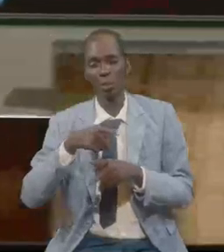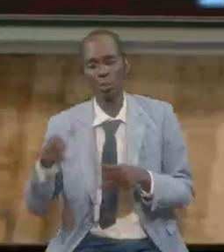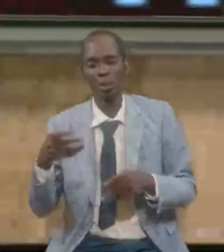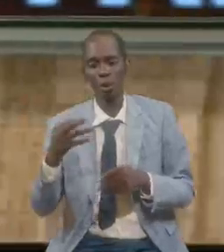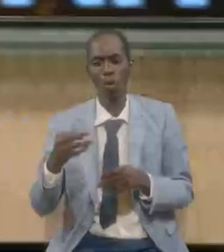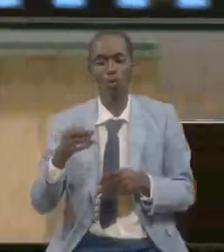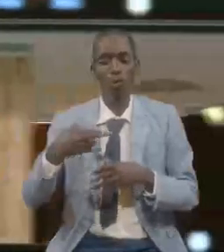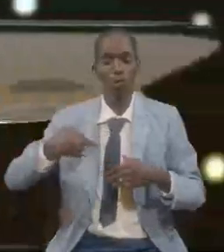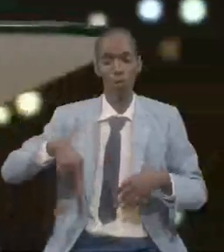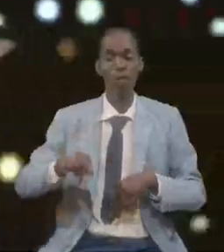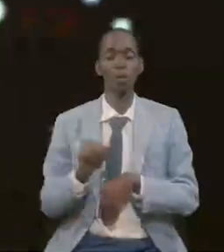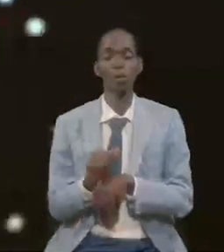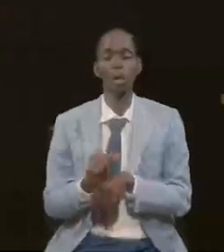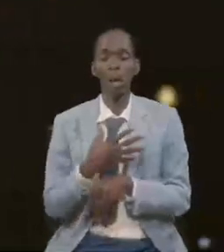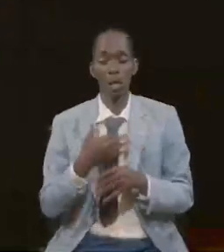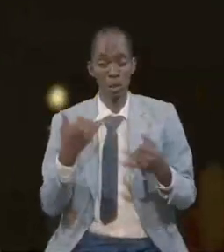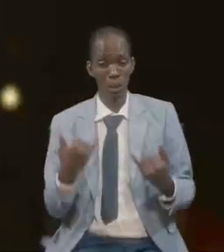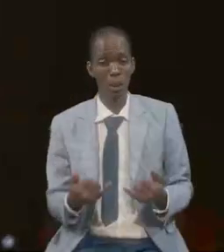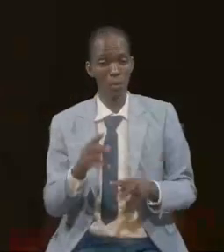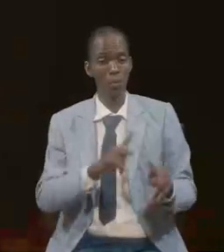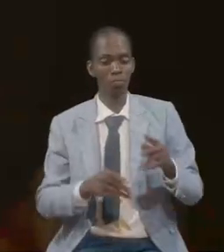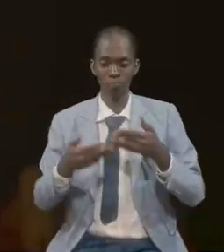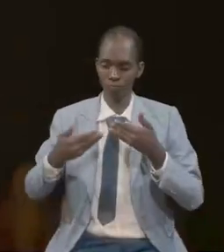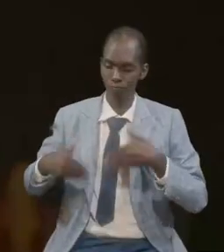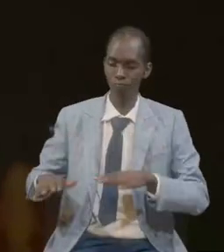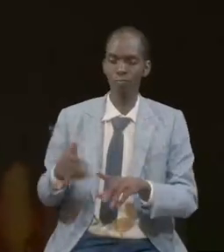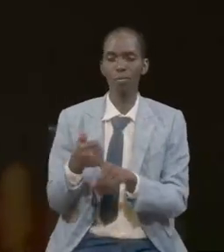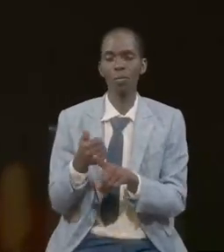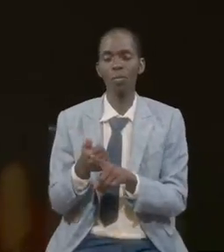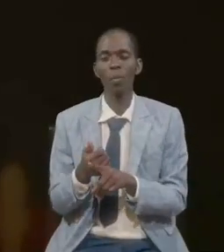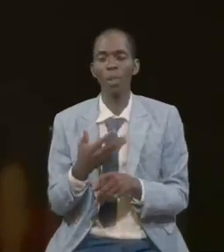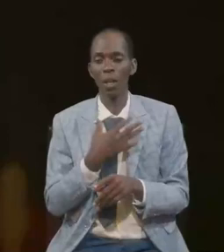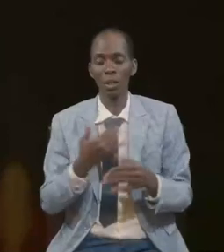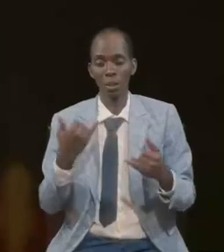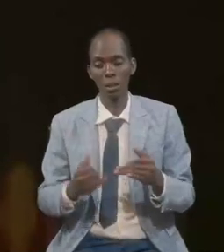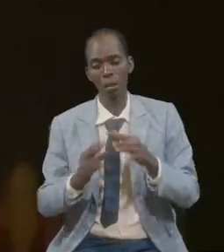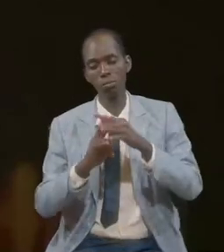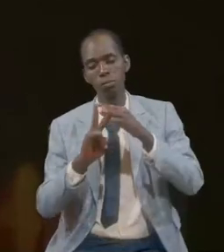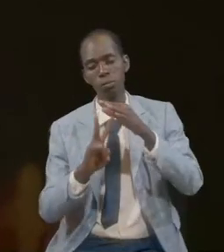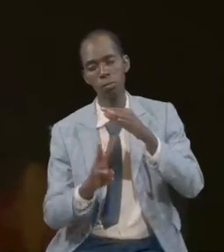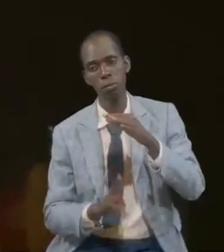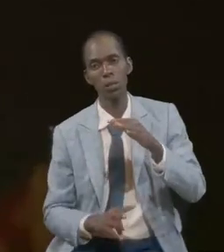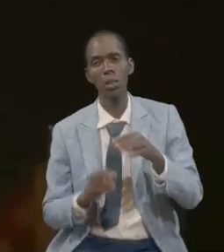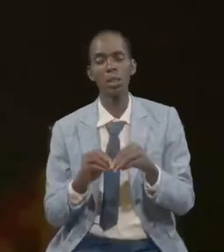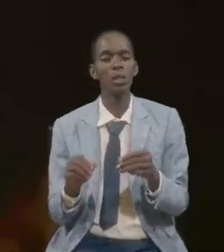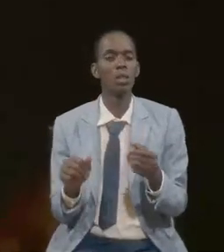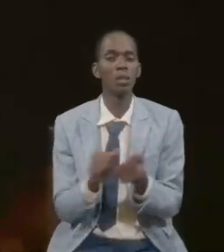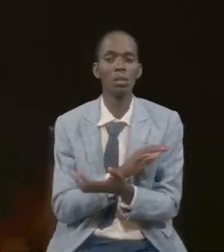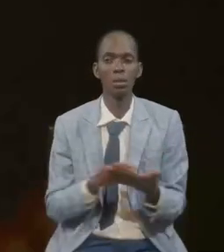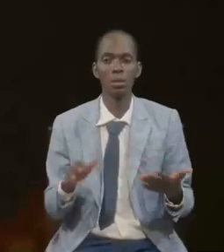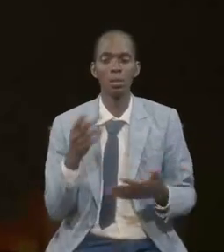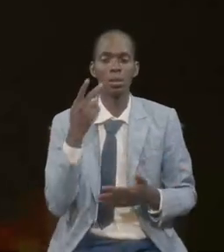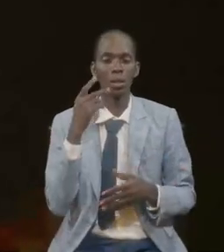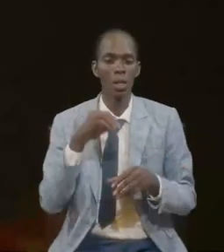dans la profession de religion. Donc, ils se vendent, ils se plongent dans la perdition et dans la